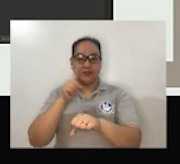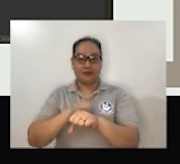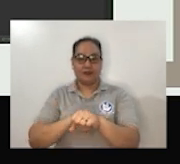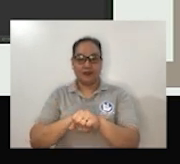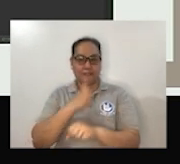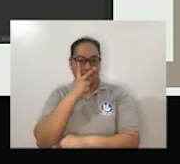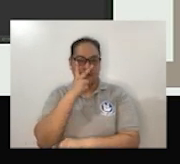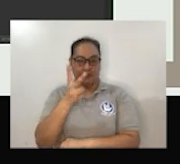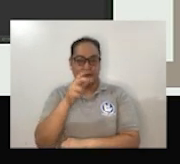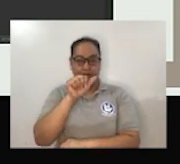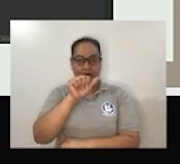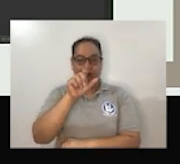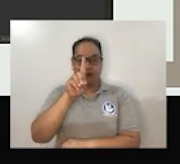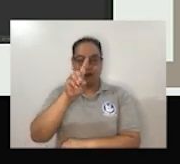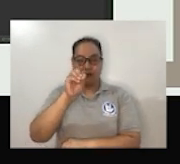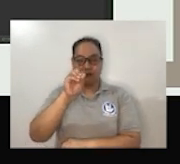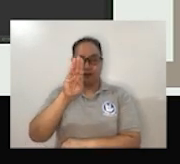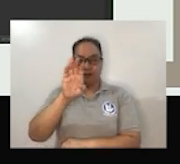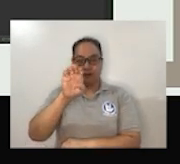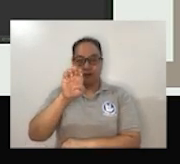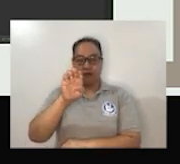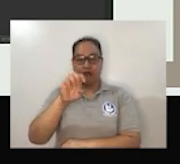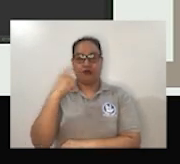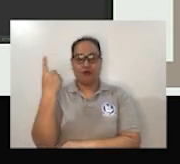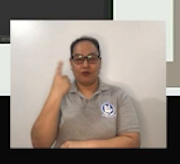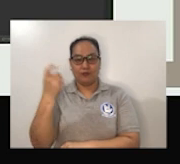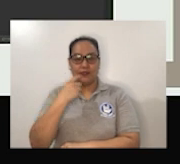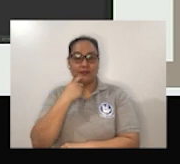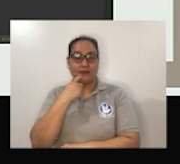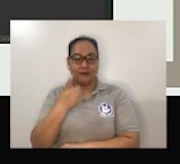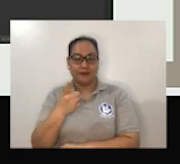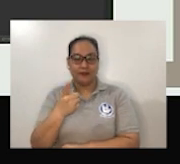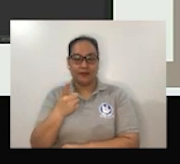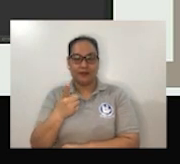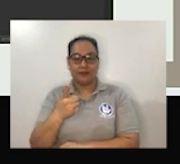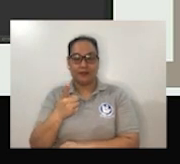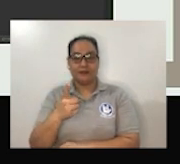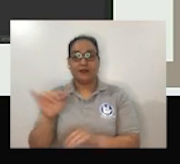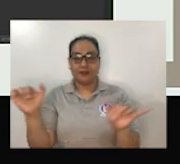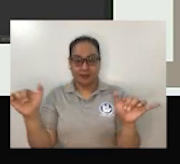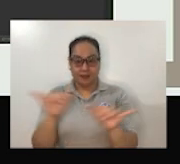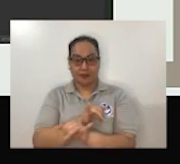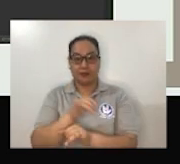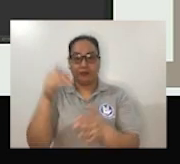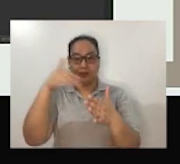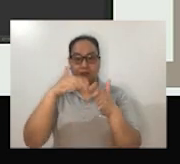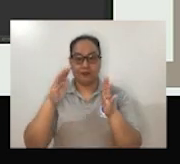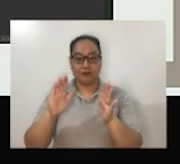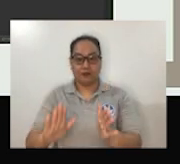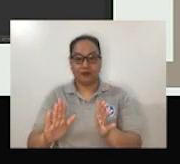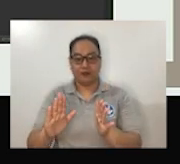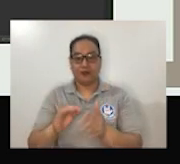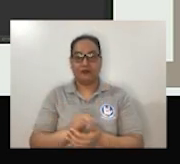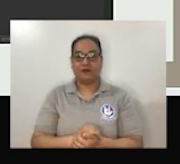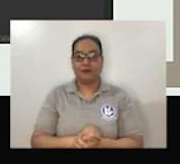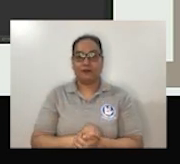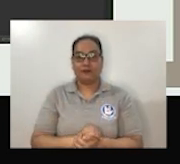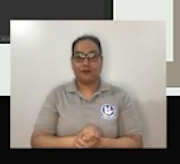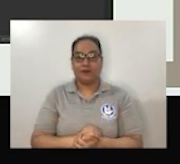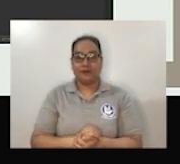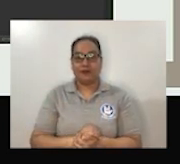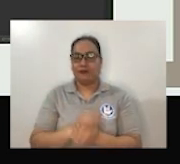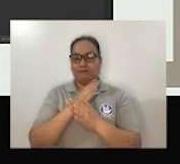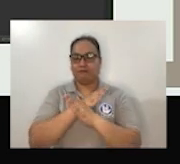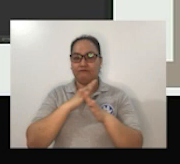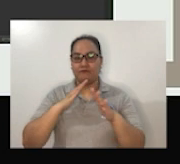lang na nakakakita ng Adobe Photoshop, ito ang lagi kong sinasabi, pati na sa mga estudyante ko.